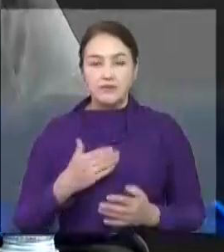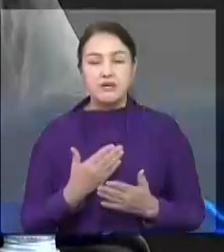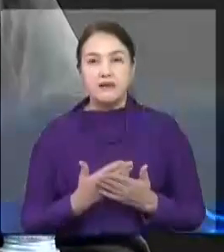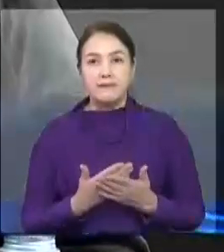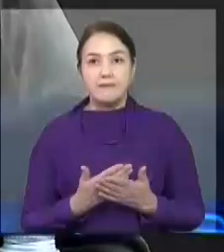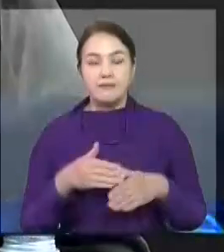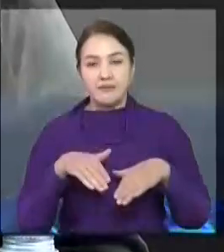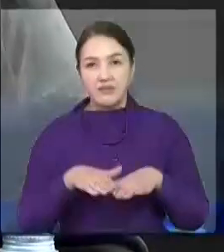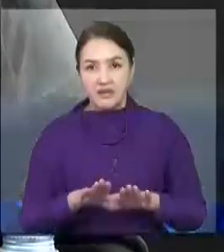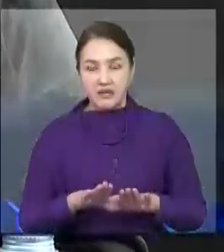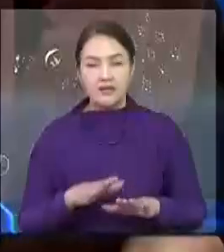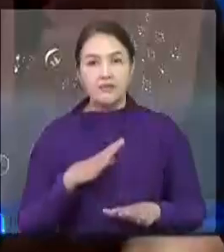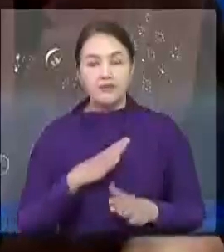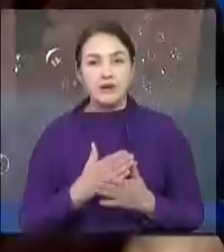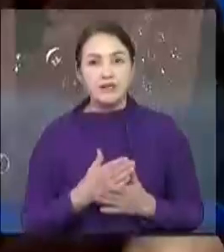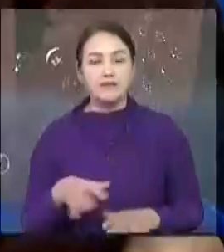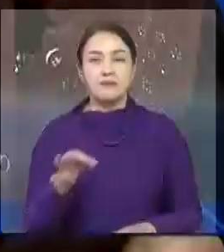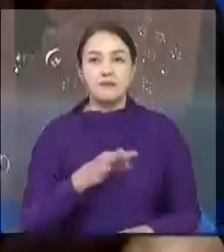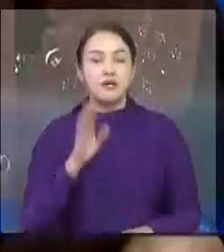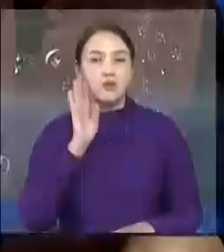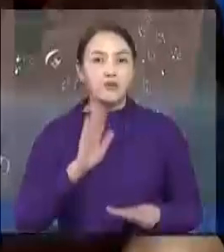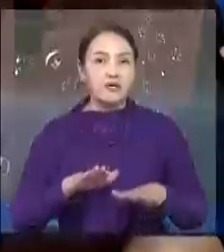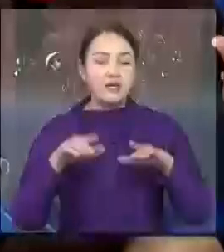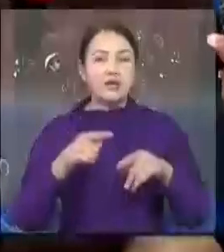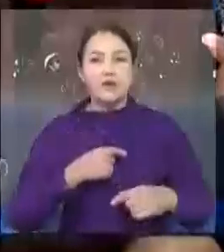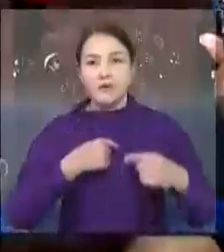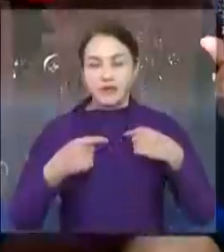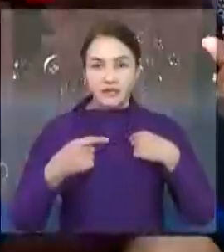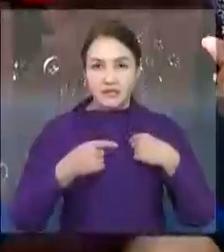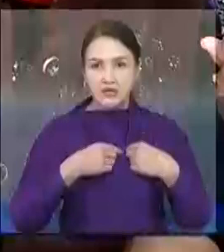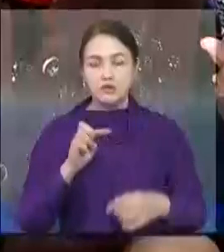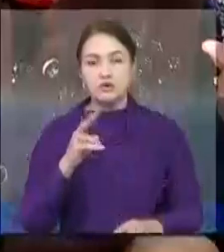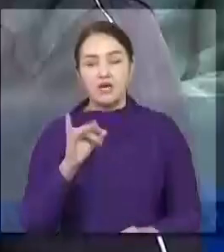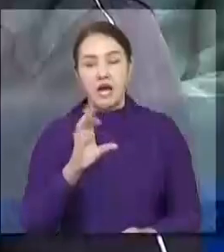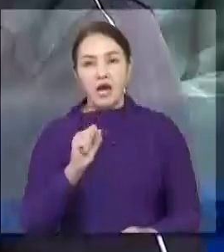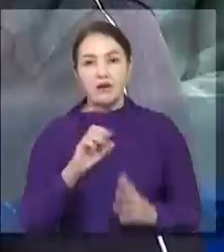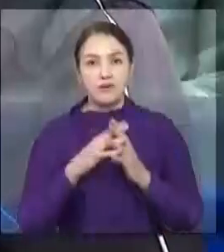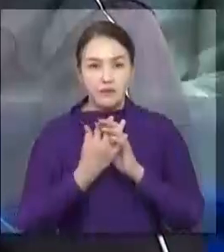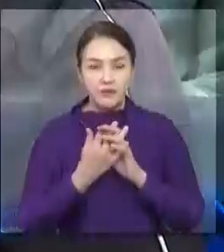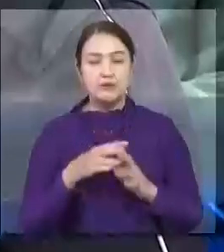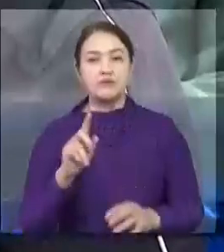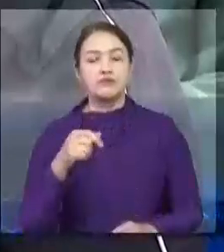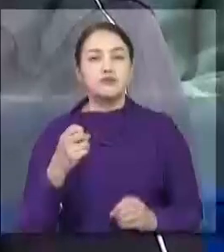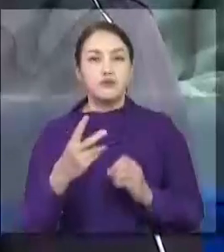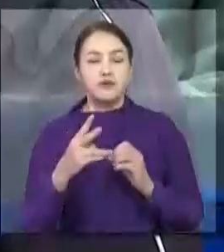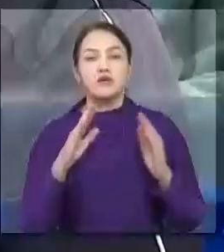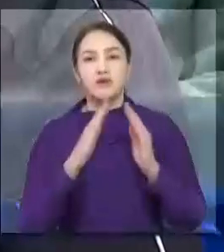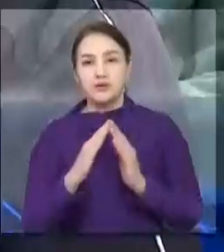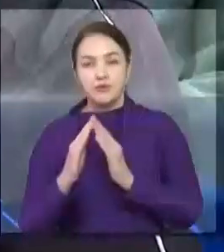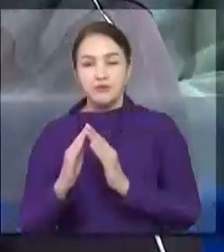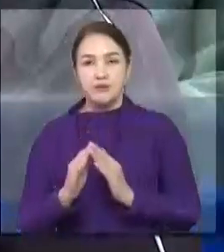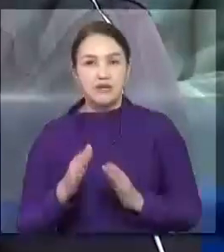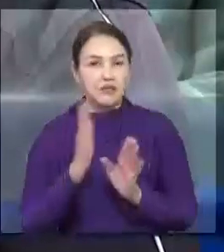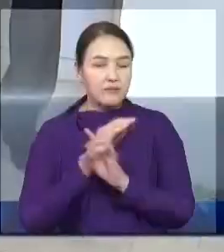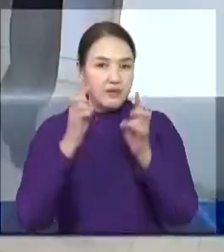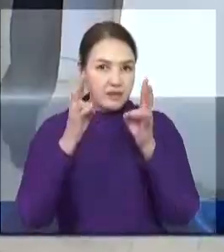деңгейлеріңізде шешілетін мәселе емес. Аудан бойынша су тасқынынан ең көп зардап шеккен Нұра ауылы. Мұнда жалпы саны 112 үй. Табиғи апат